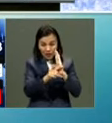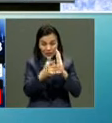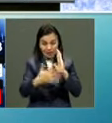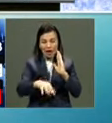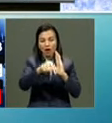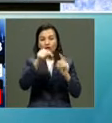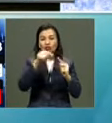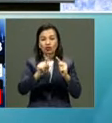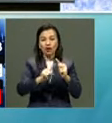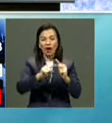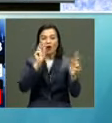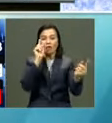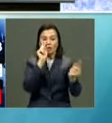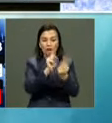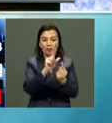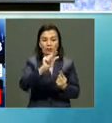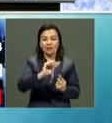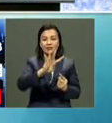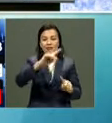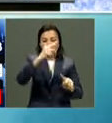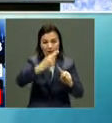พฤษภาคมเข้าพักนะครับที่จังหวัดชลบุรีเป็นเศษคอทันทีนะครับแล้วก็ตรวจพบเชื้อเมื่อวันที่24